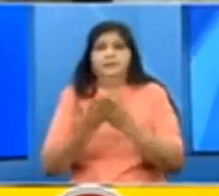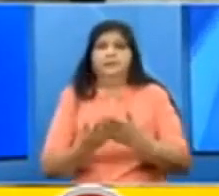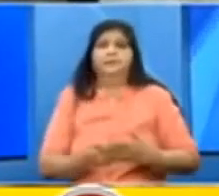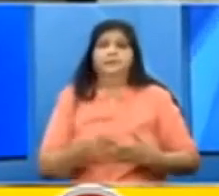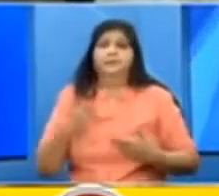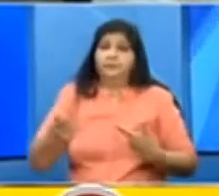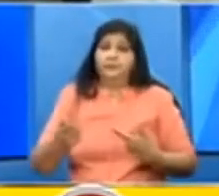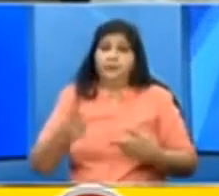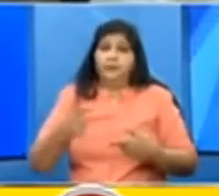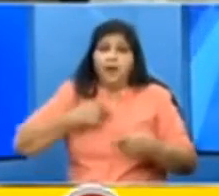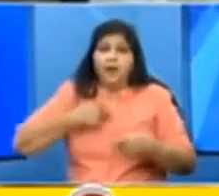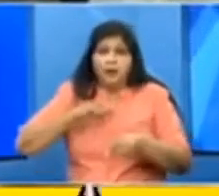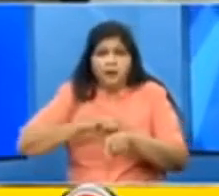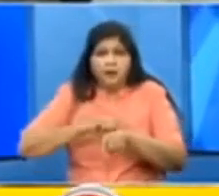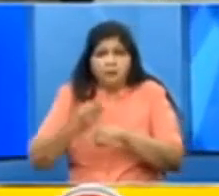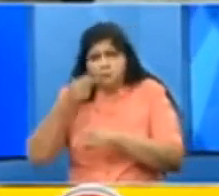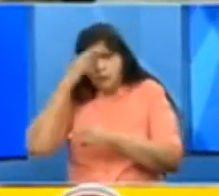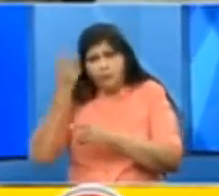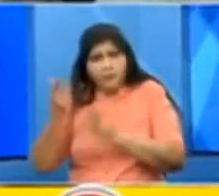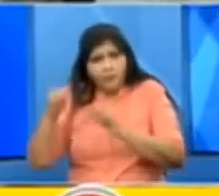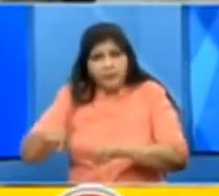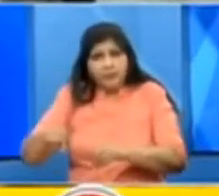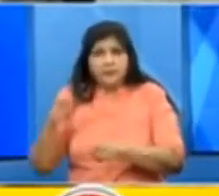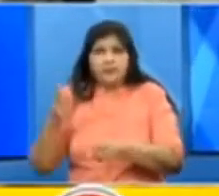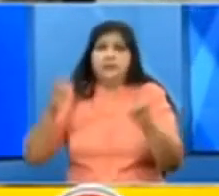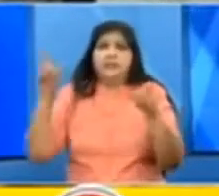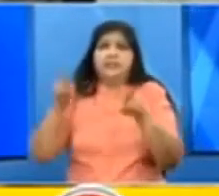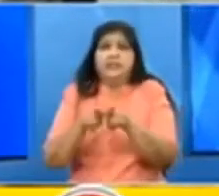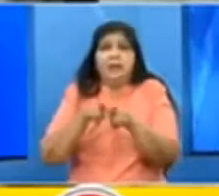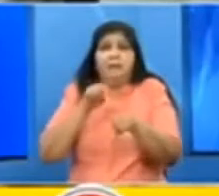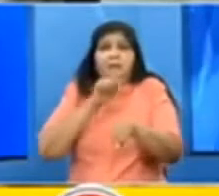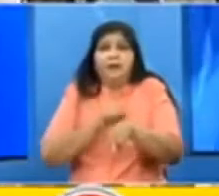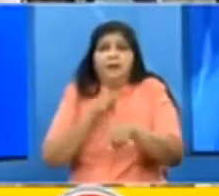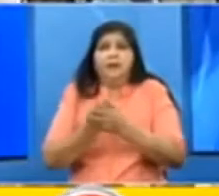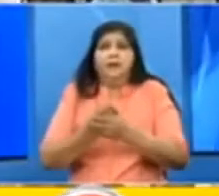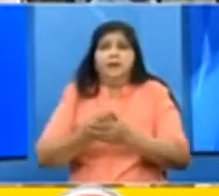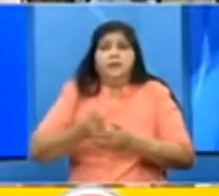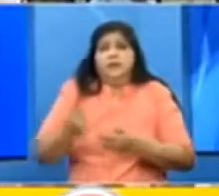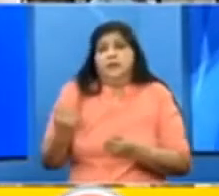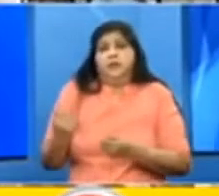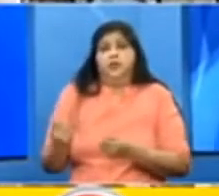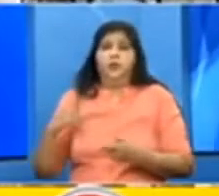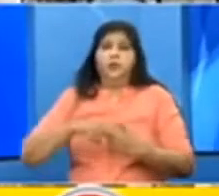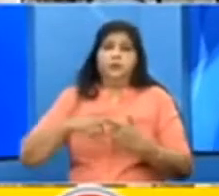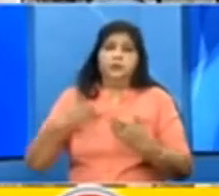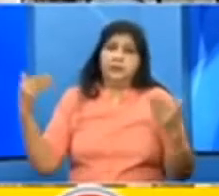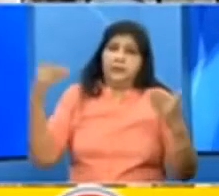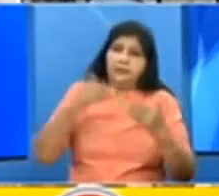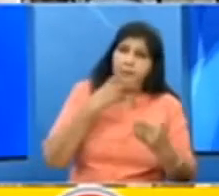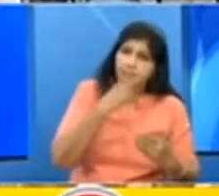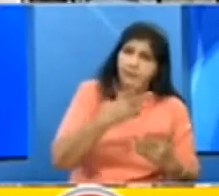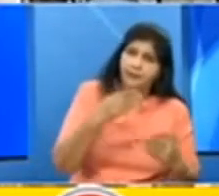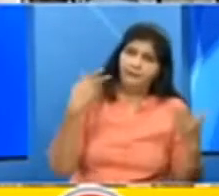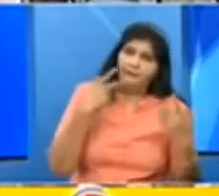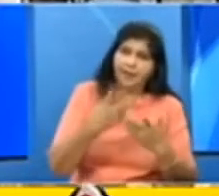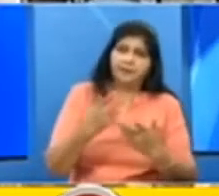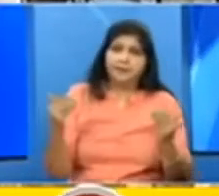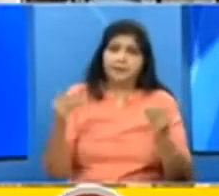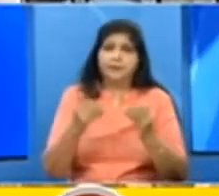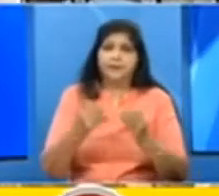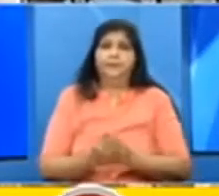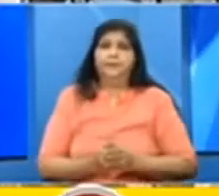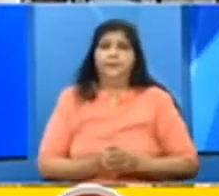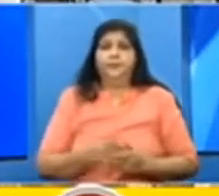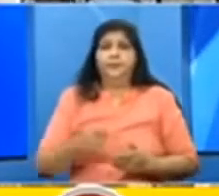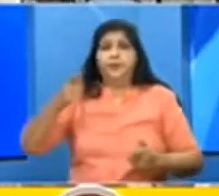चुनौती आई, लेकिन लोगों ने उतनी ही ताकत से उसका सामना भी किया। मेरे